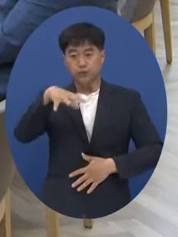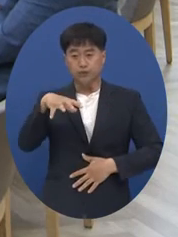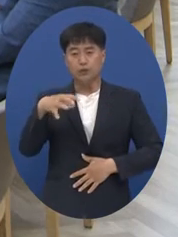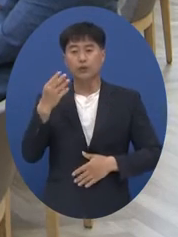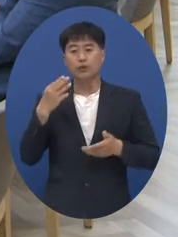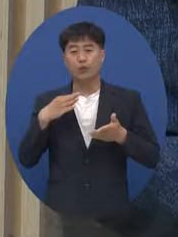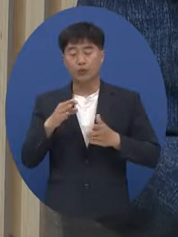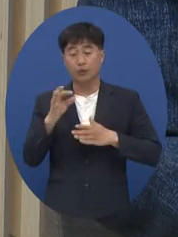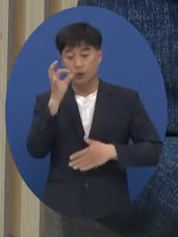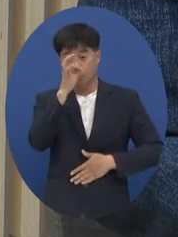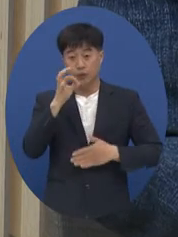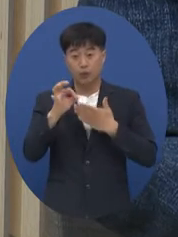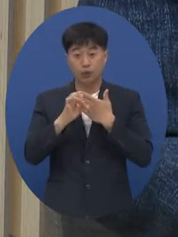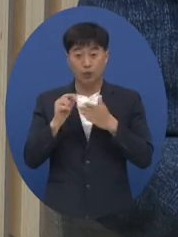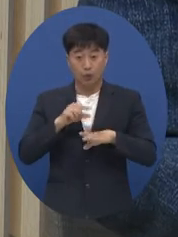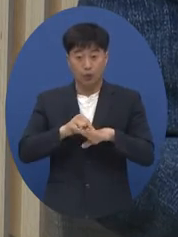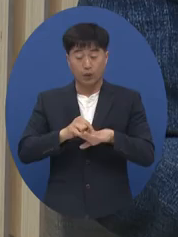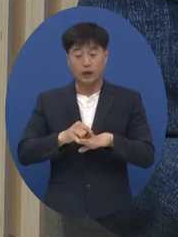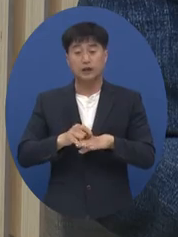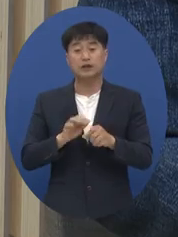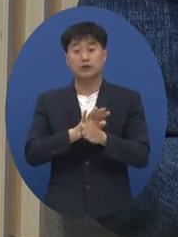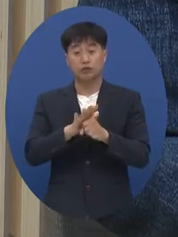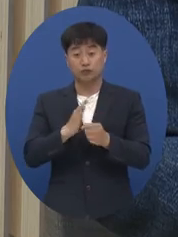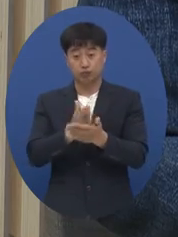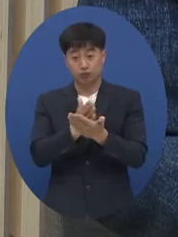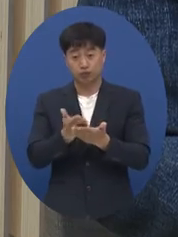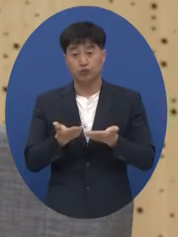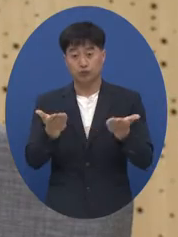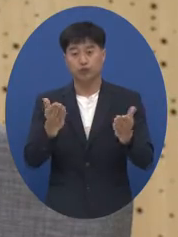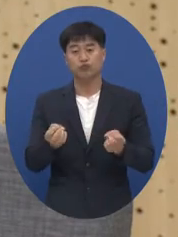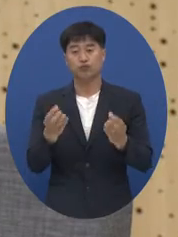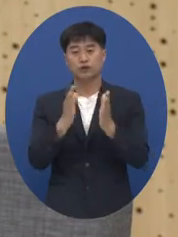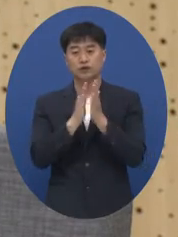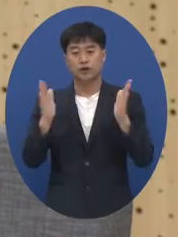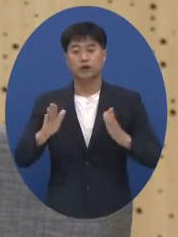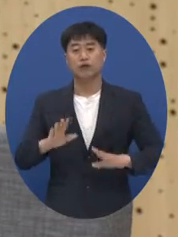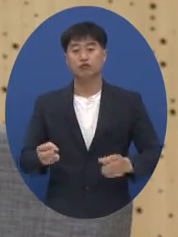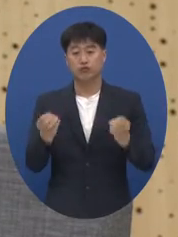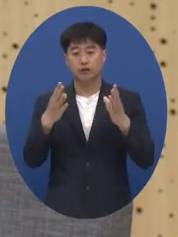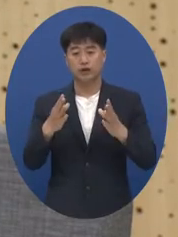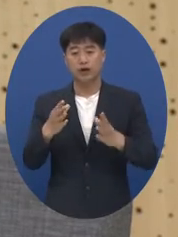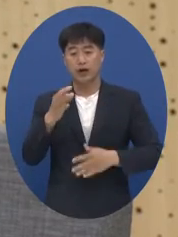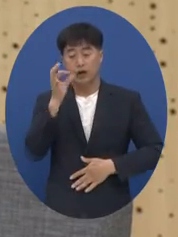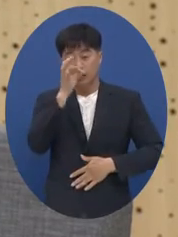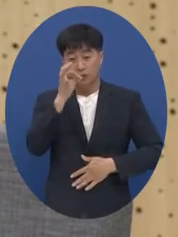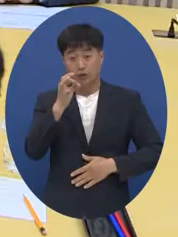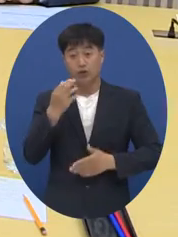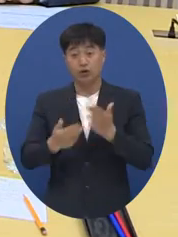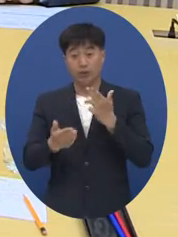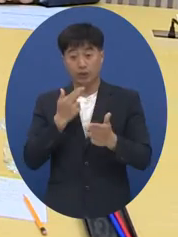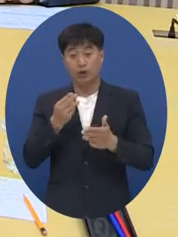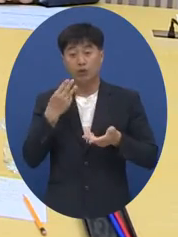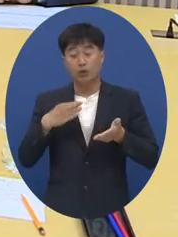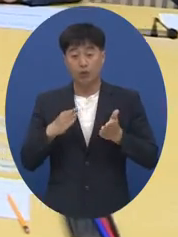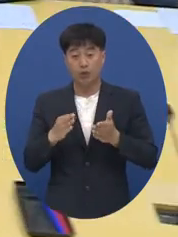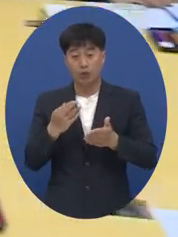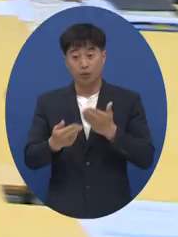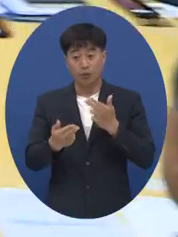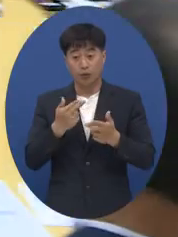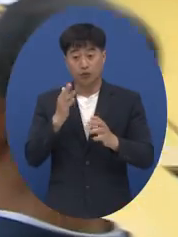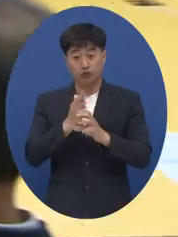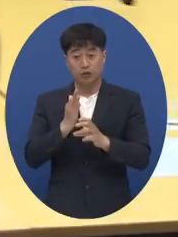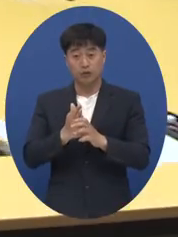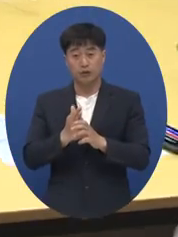경기도 돼지고기 이웃사랑 나눔 전달식을 가졌습니다 이날 행사에서 대한 한돈 옆에 경우도 협의회를 중심으로